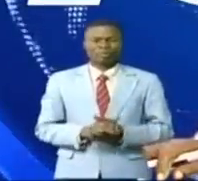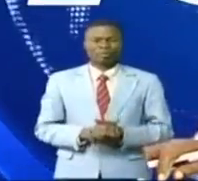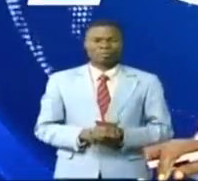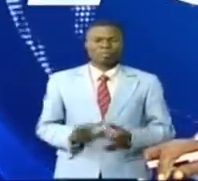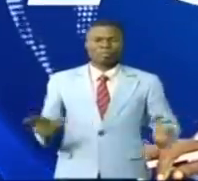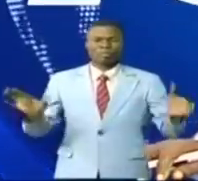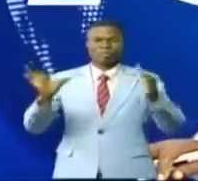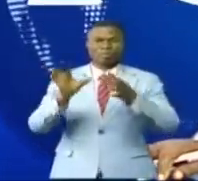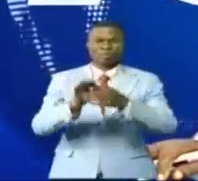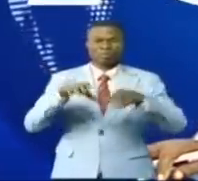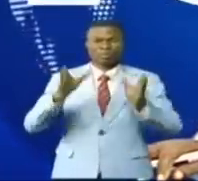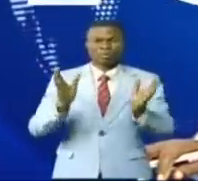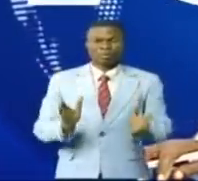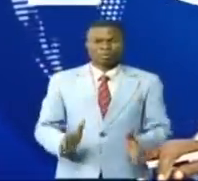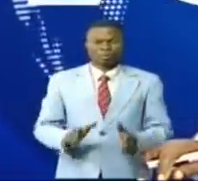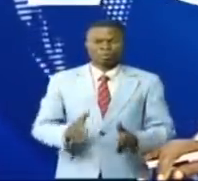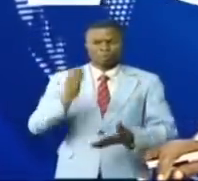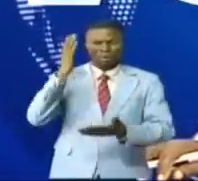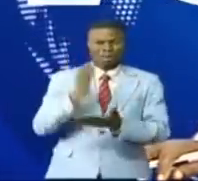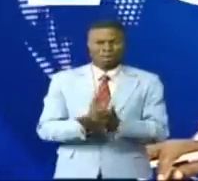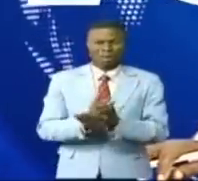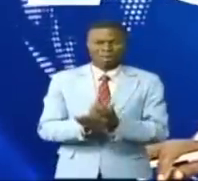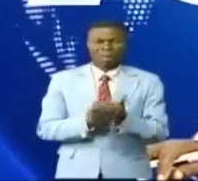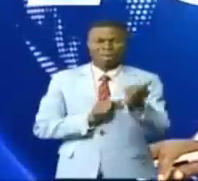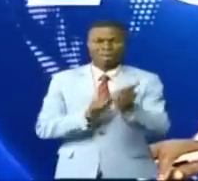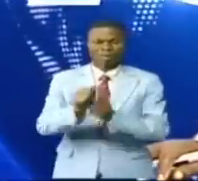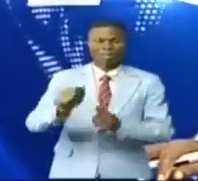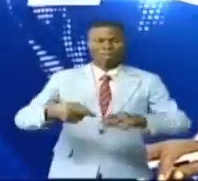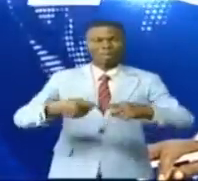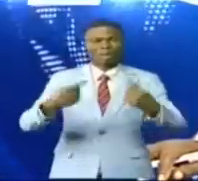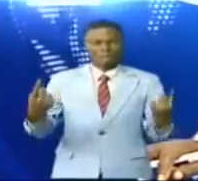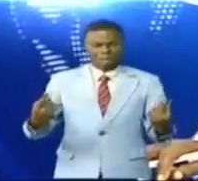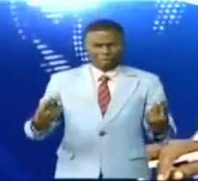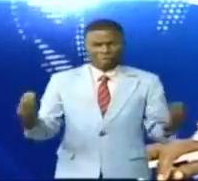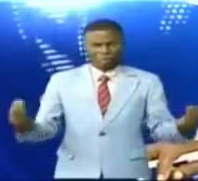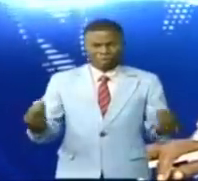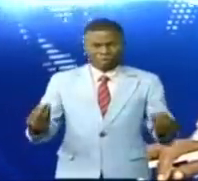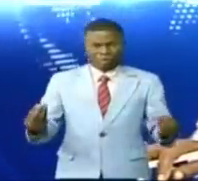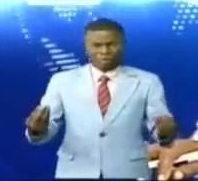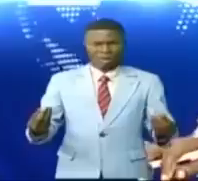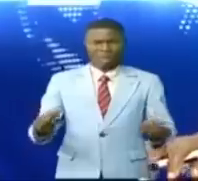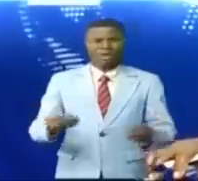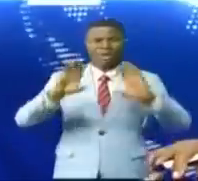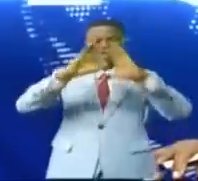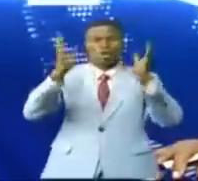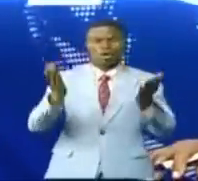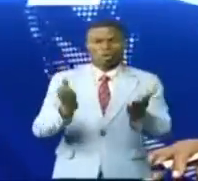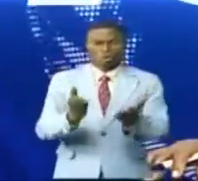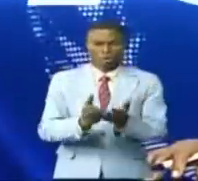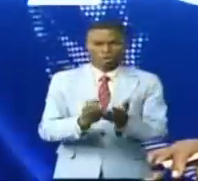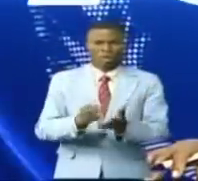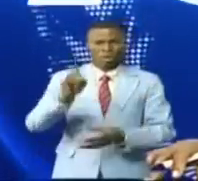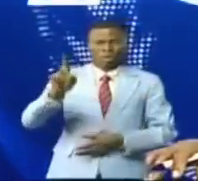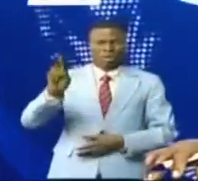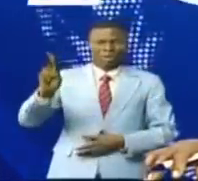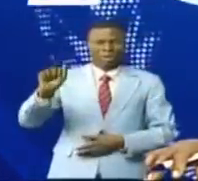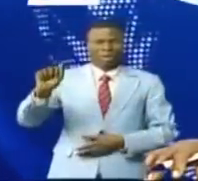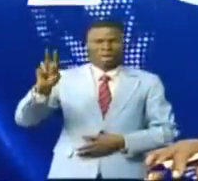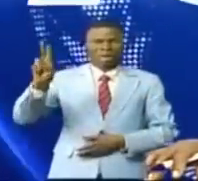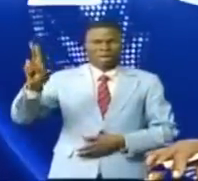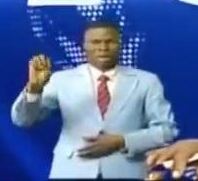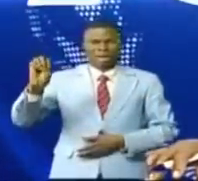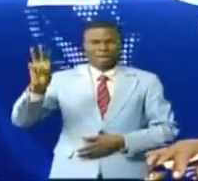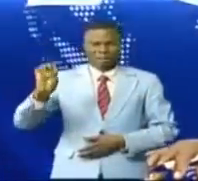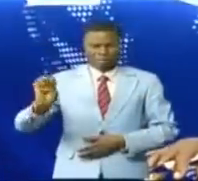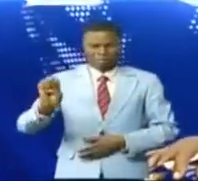L'unité de Congolais brise le passage de l'ennemi. Voilà pourquoi la communauté Birahema et l'Hindou ont